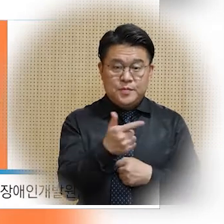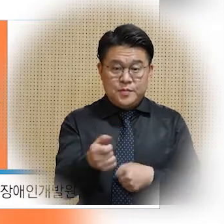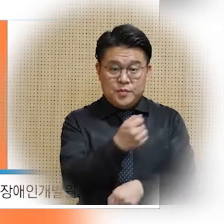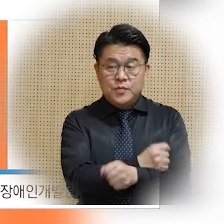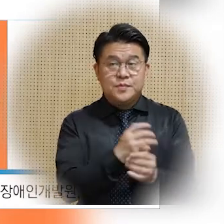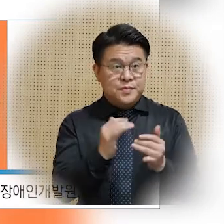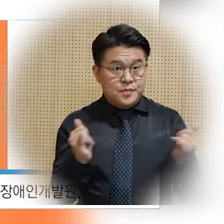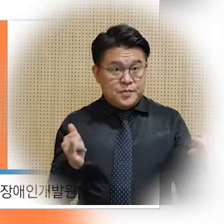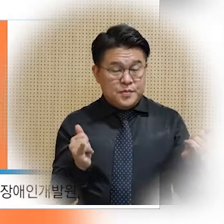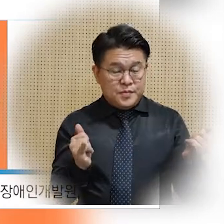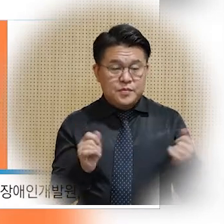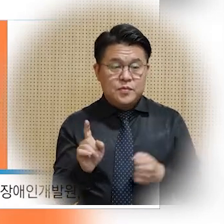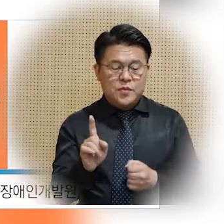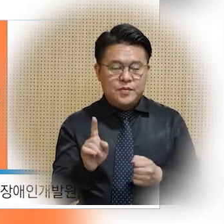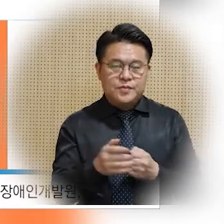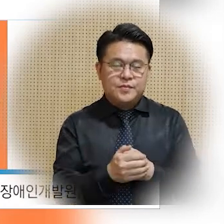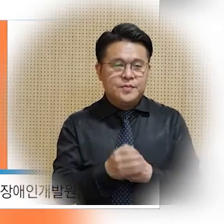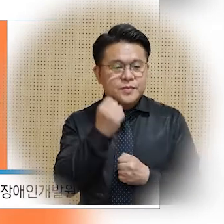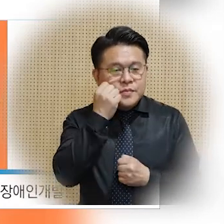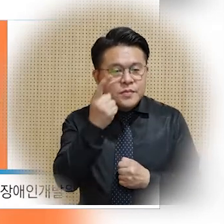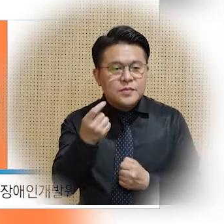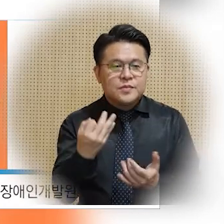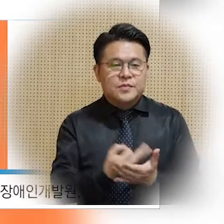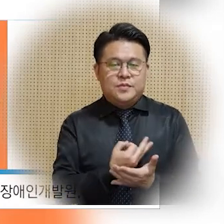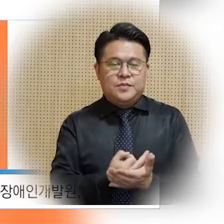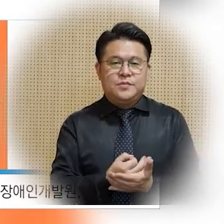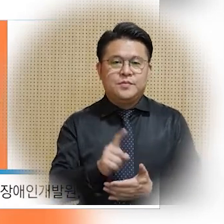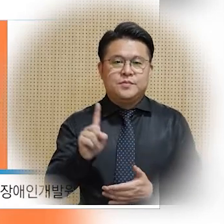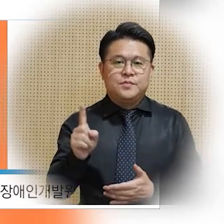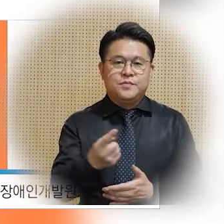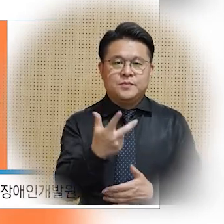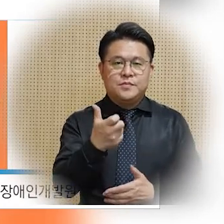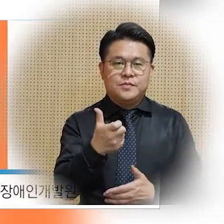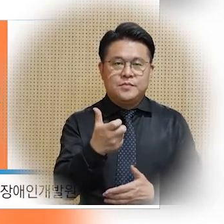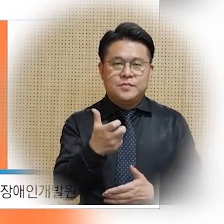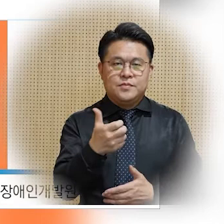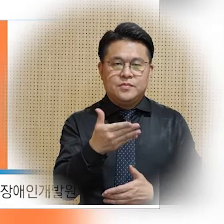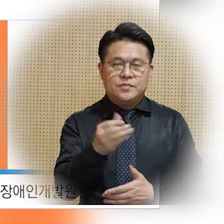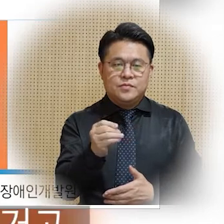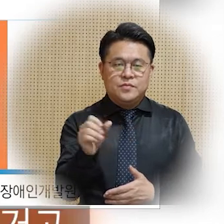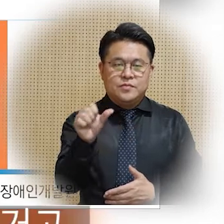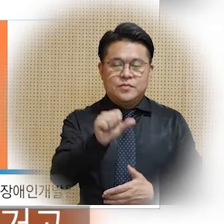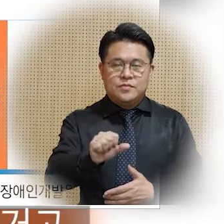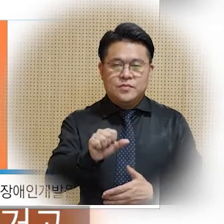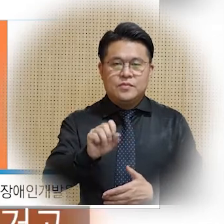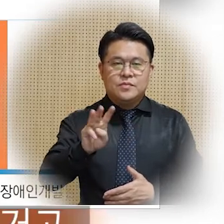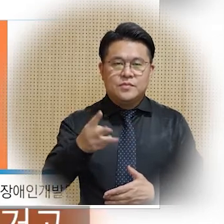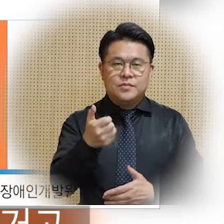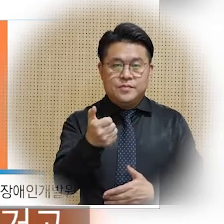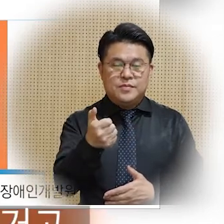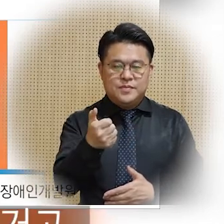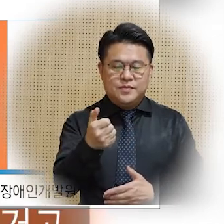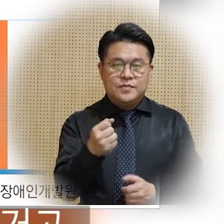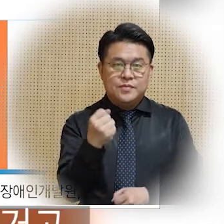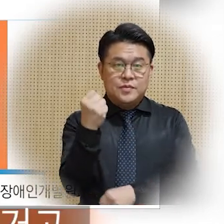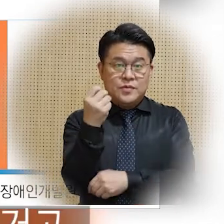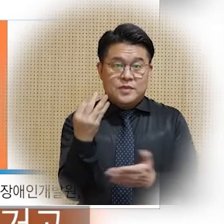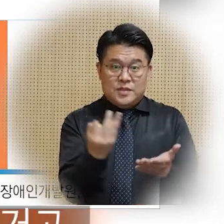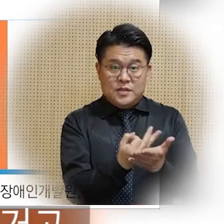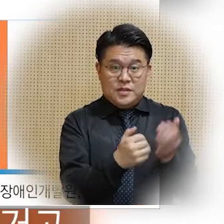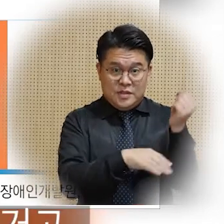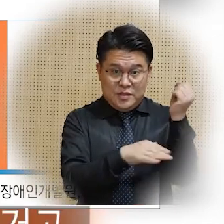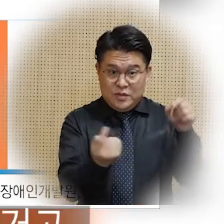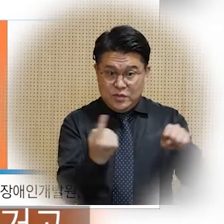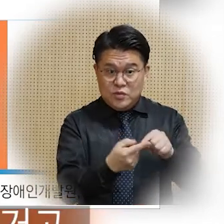같은 경우에 월에 이제 한 179만 5,350원 최저임금이죠. 이거에 해당되는 돈을 우리